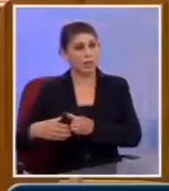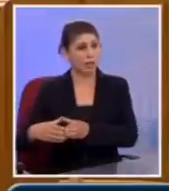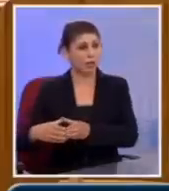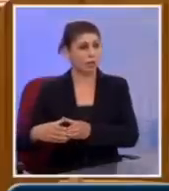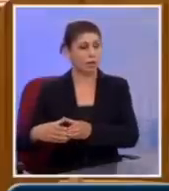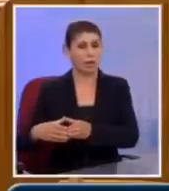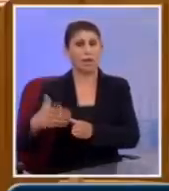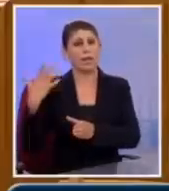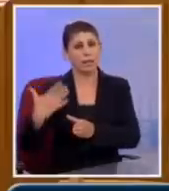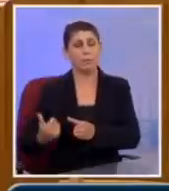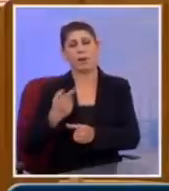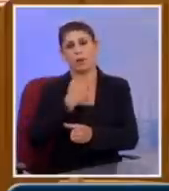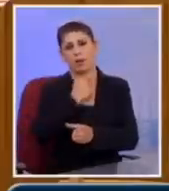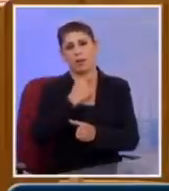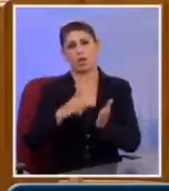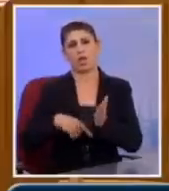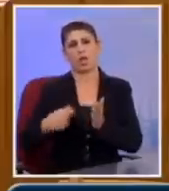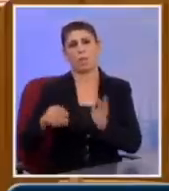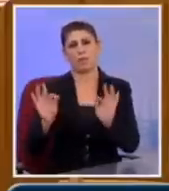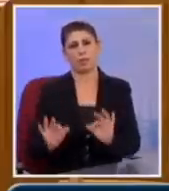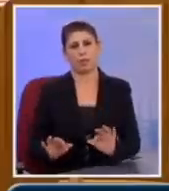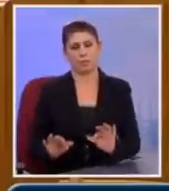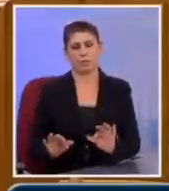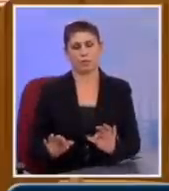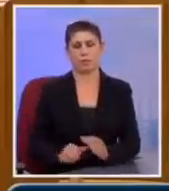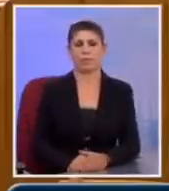για την οποία υπάρχει ανάγκη νομοθετικής ρύθμισης.